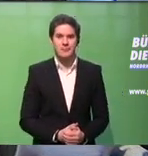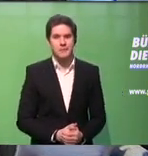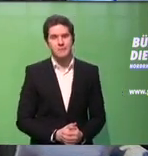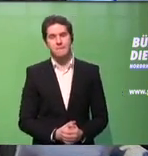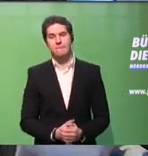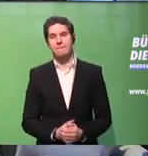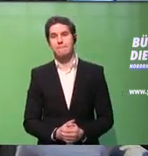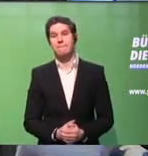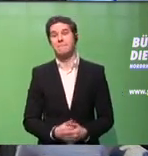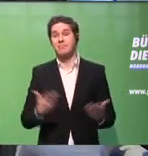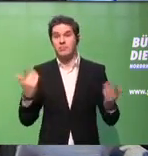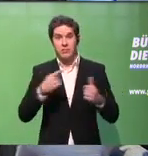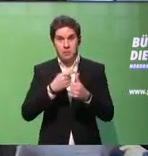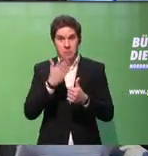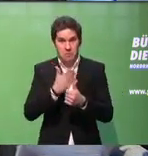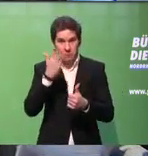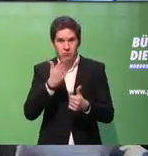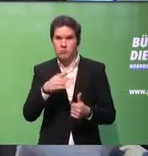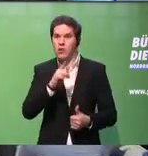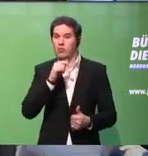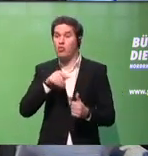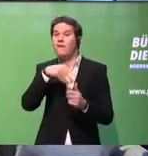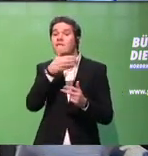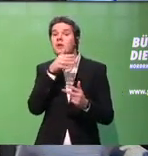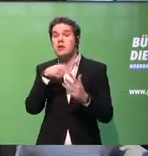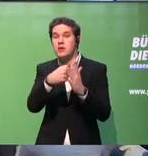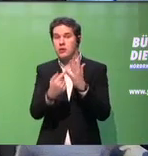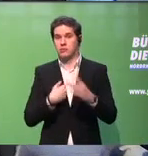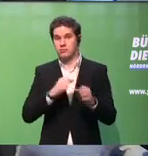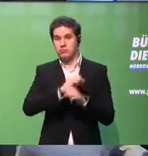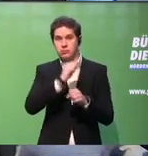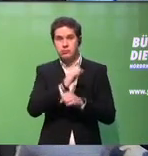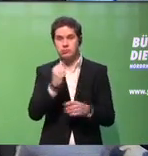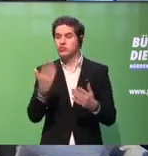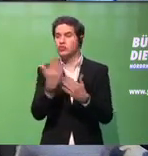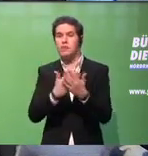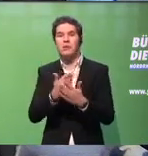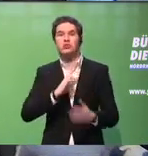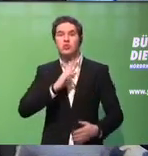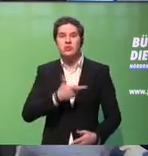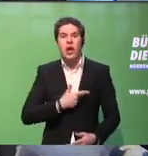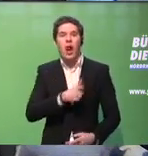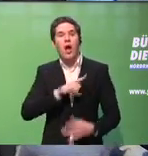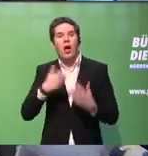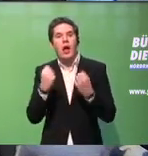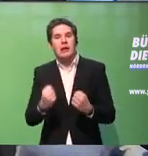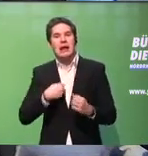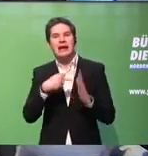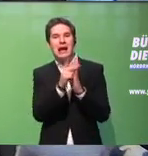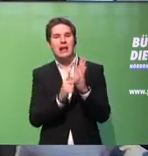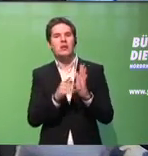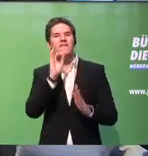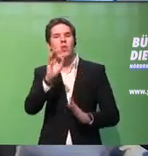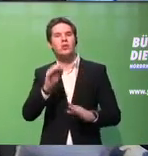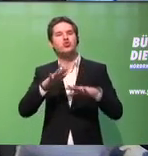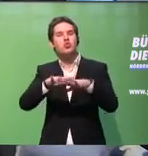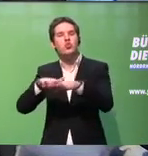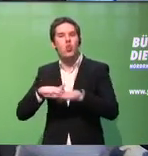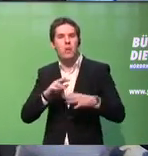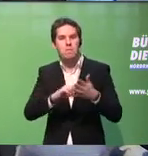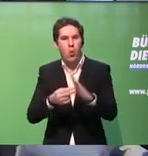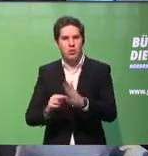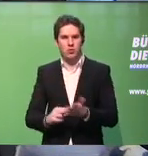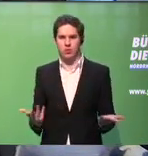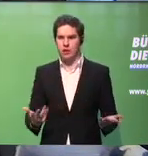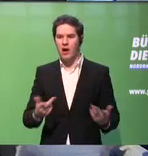Aber auch darüber hinaus sind wir nicht leise. Im Kampf für soziale und nachhaltige Kriterien im Bereich europäischer Strukturpolitik, damit